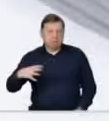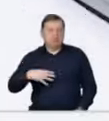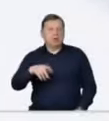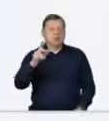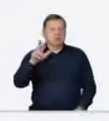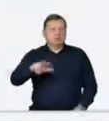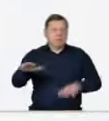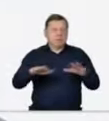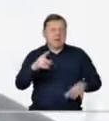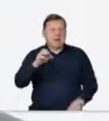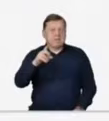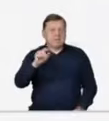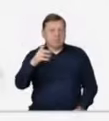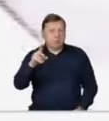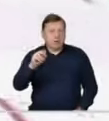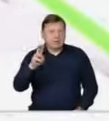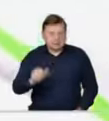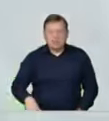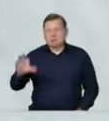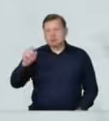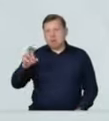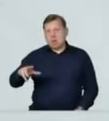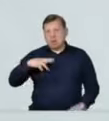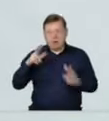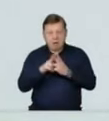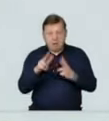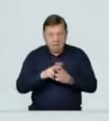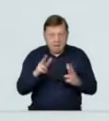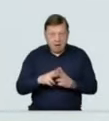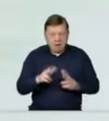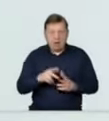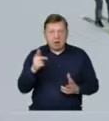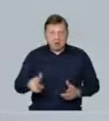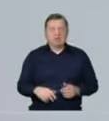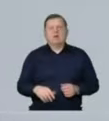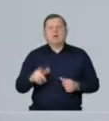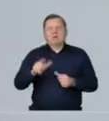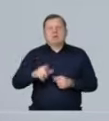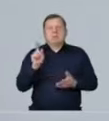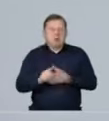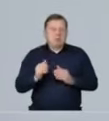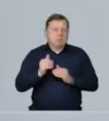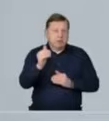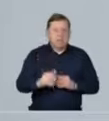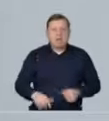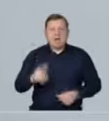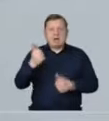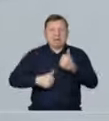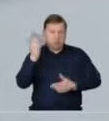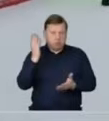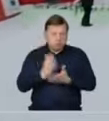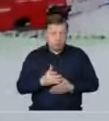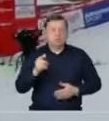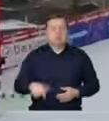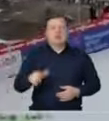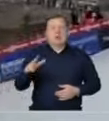zajmujący trzecie miejsce Dawid Kubacki. W finale Kamil Stoch atakował podium z dziewiątej pozycji, ale był bardziej skuteczny od kolegi z kadry. Tuż po zawodach potrójny mistrz